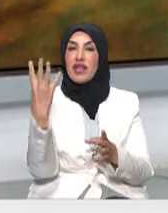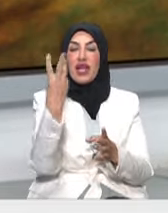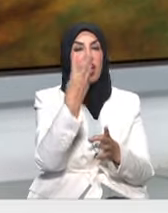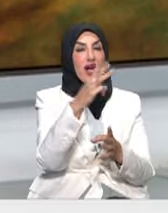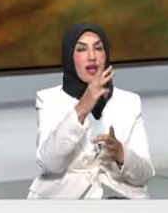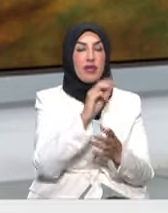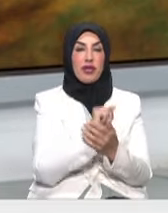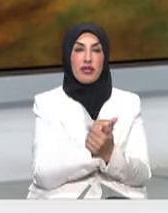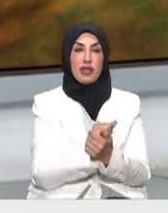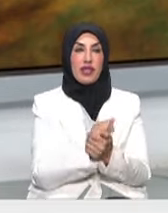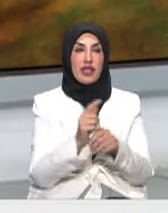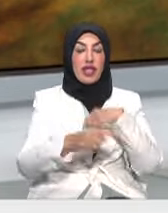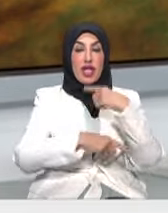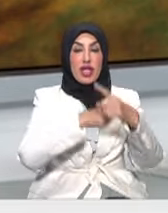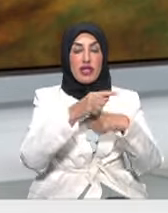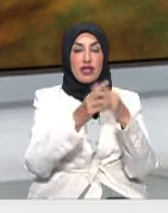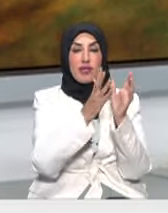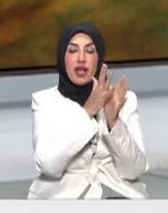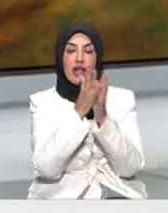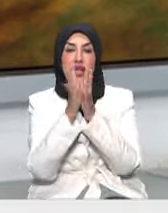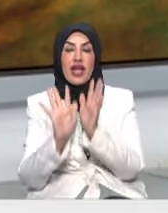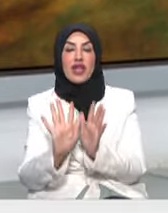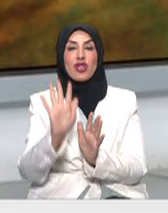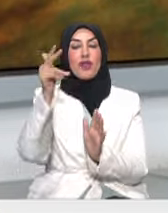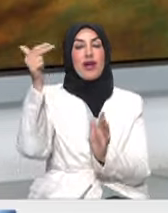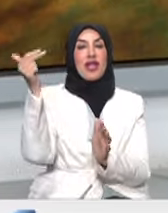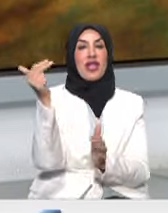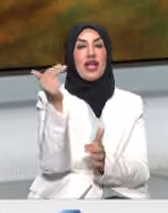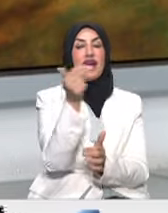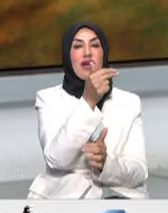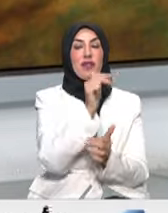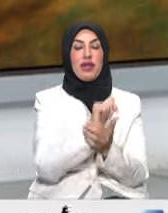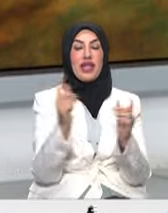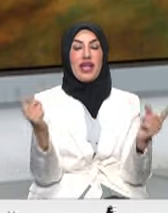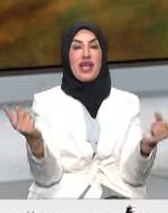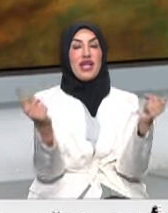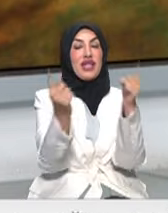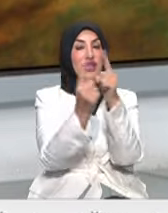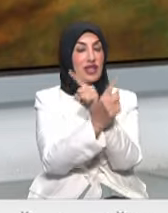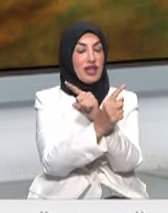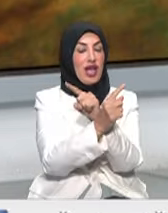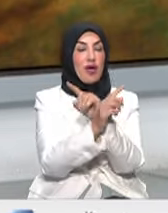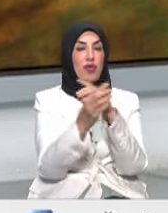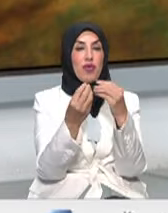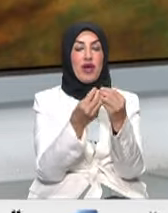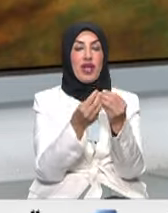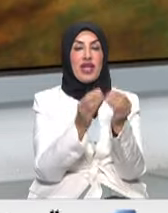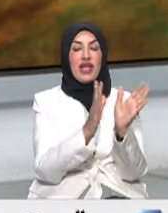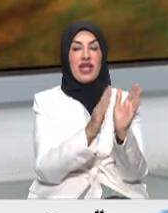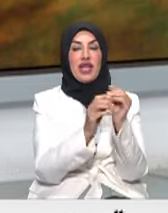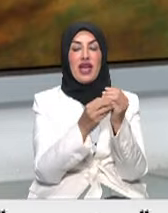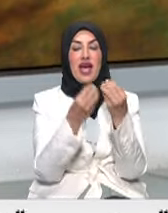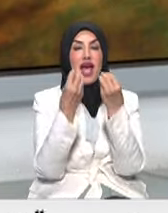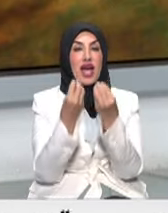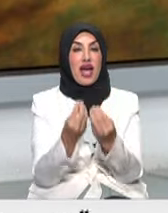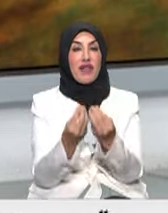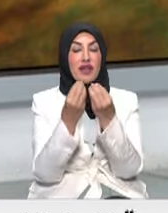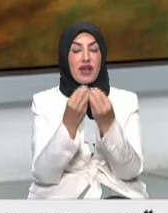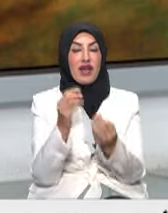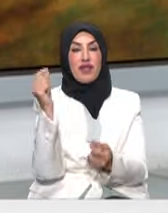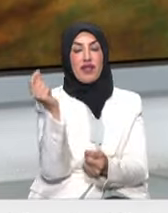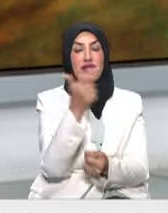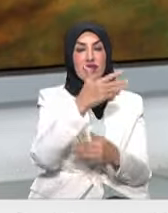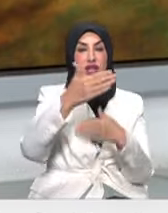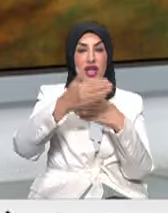درجة مئوية. استمرار في الرياح الشمالية الغربية تتحول رياح متقلبة الاتجاه خفيفة السرعة خاصة على المناطق